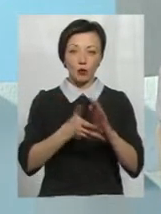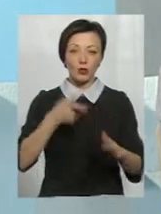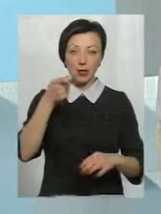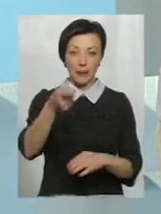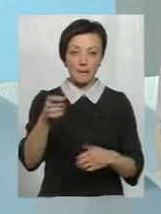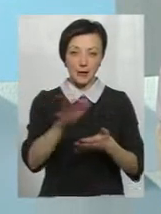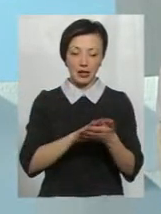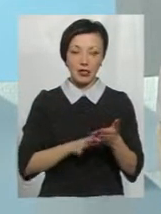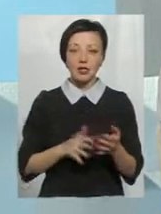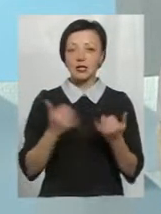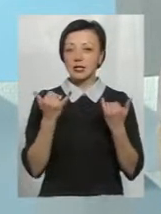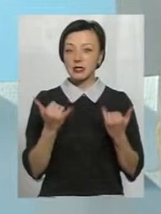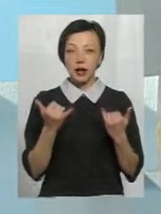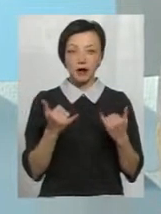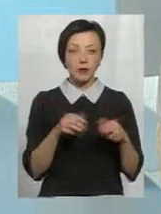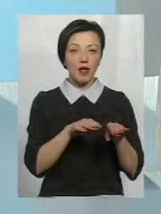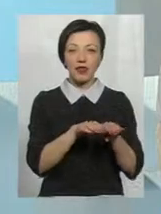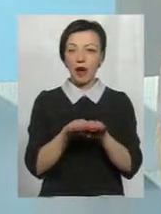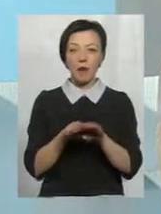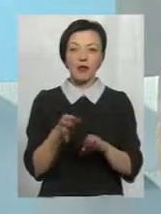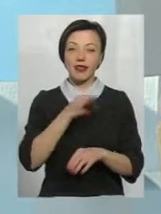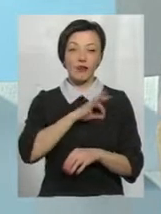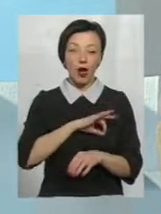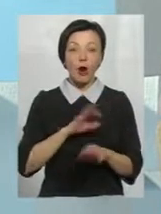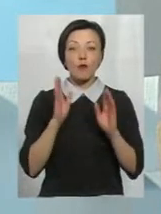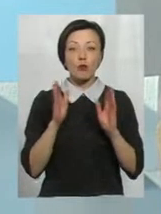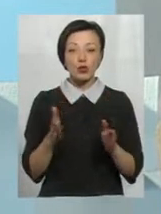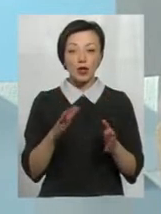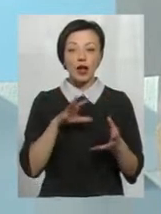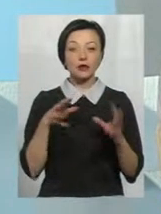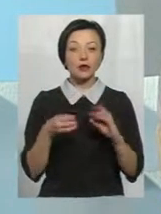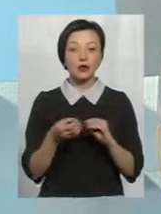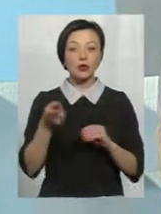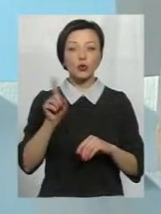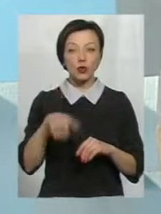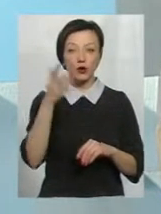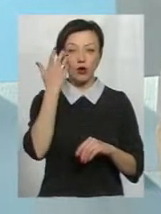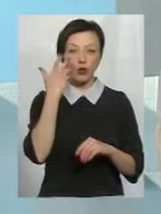даному етапі вони не ефективні, але вони будуть ефективні тоді, коли